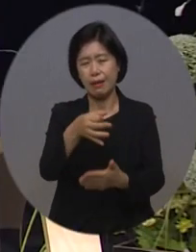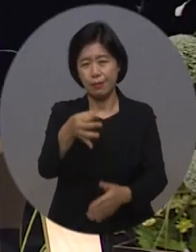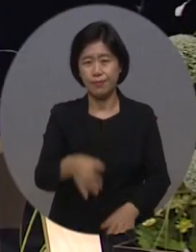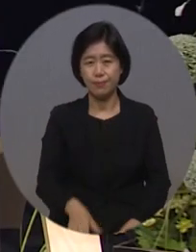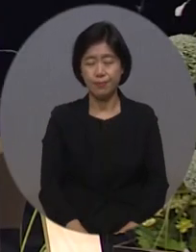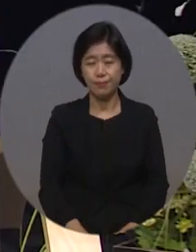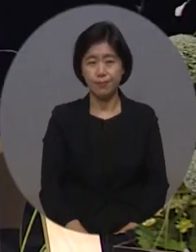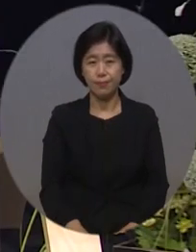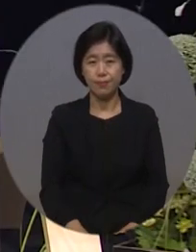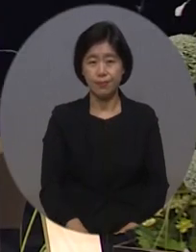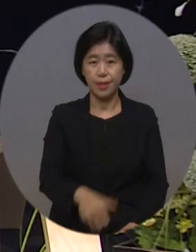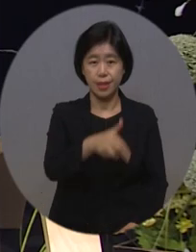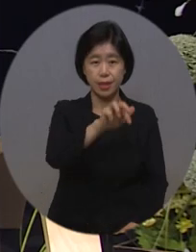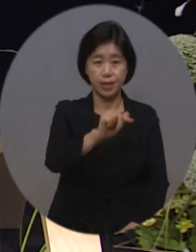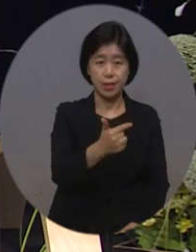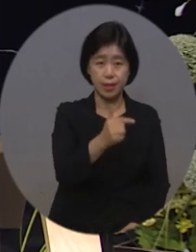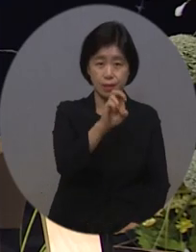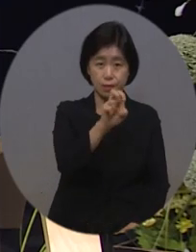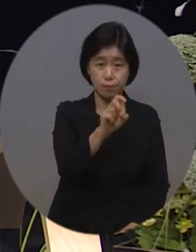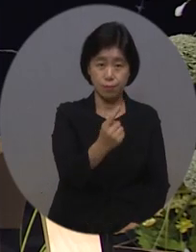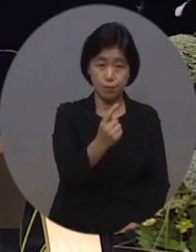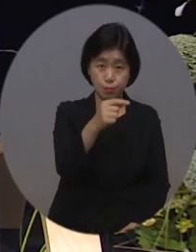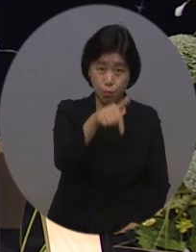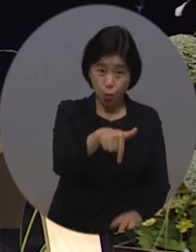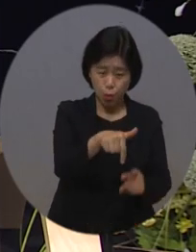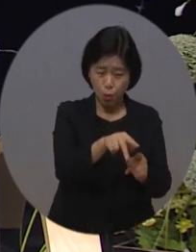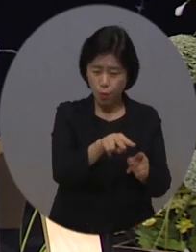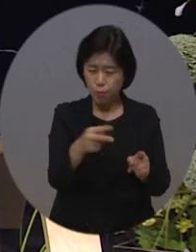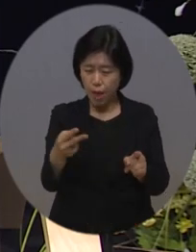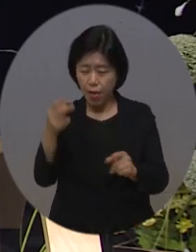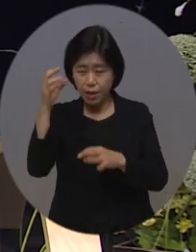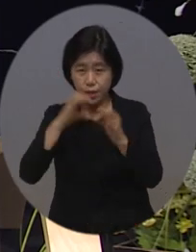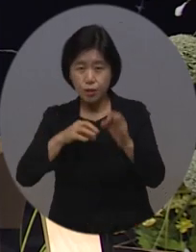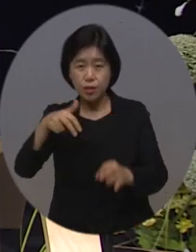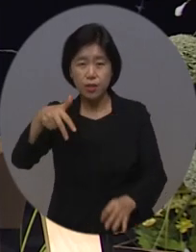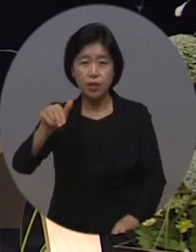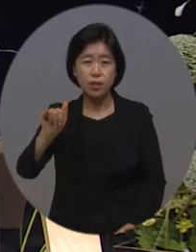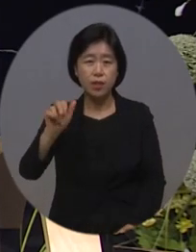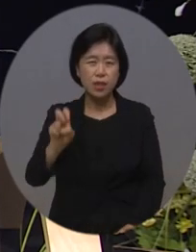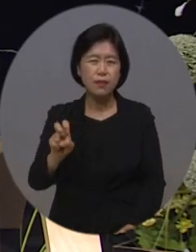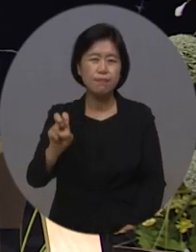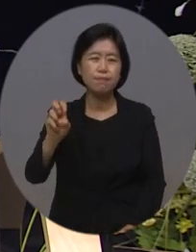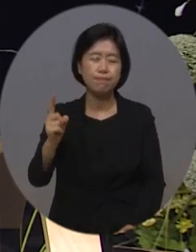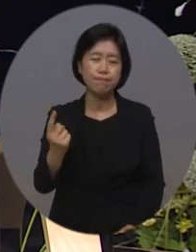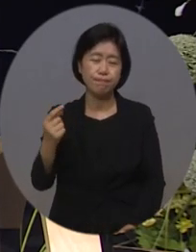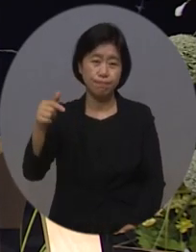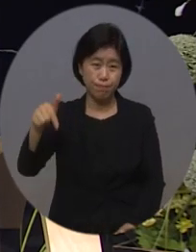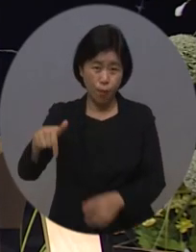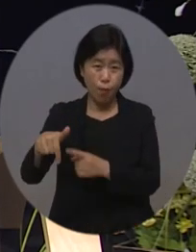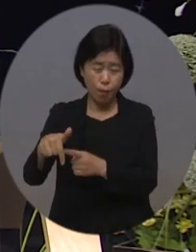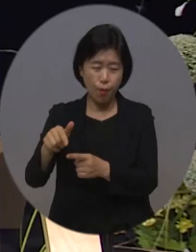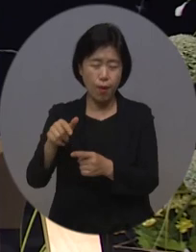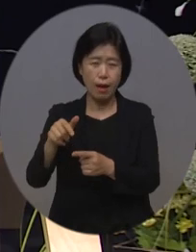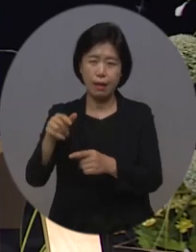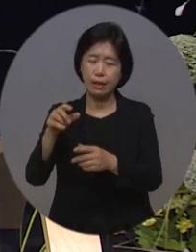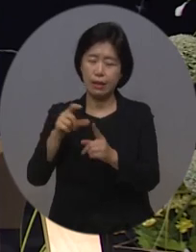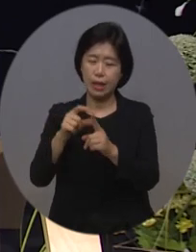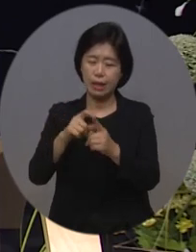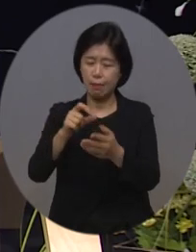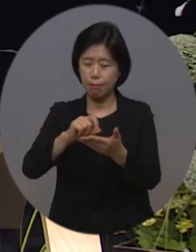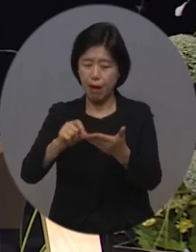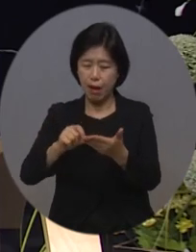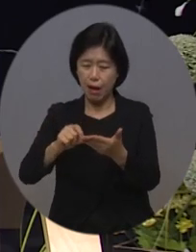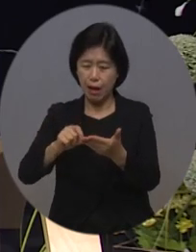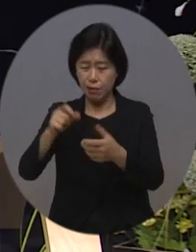침묵계를 침묵계로 오기한 것을 보면 이상순 일당은 사전의 언어보다